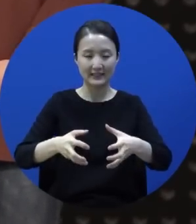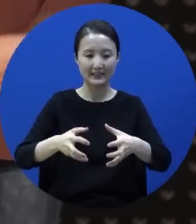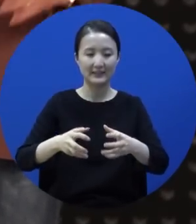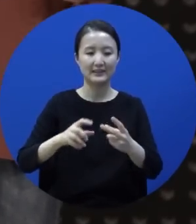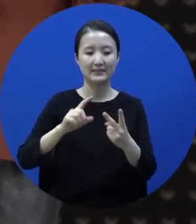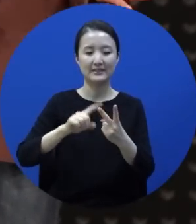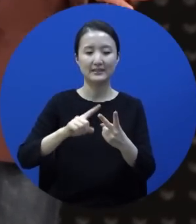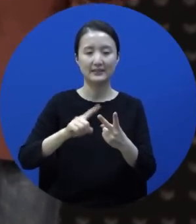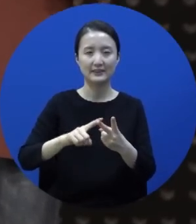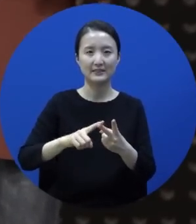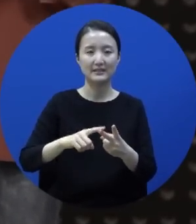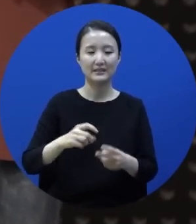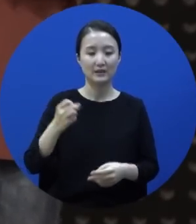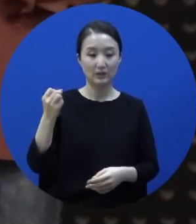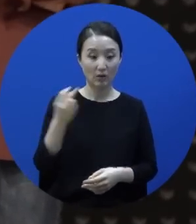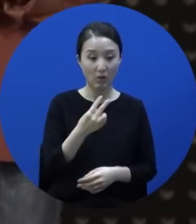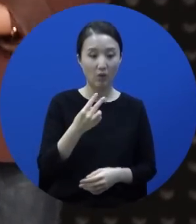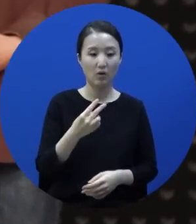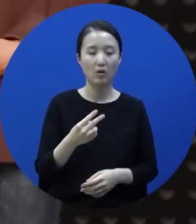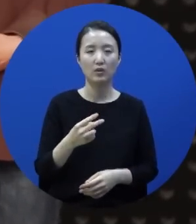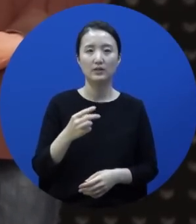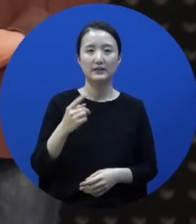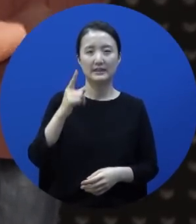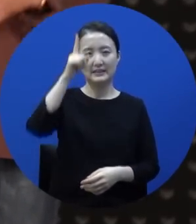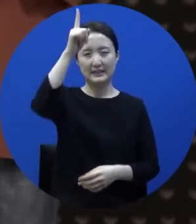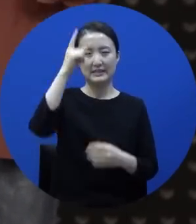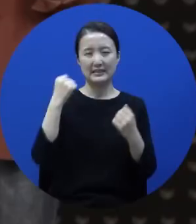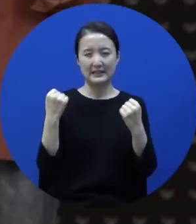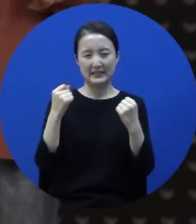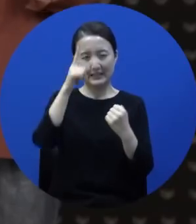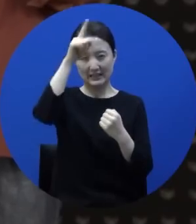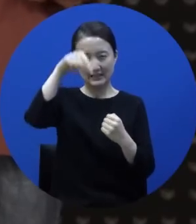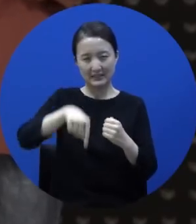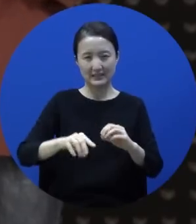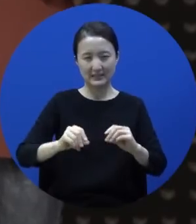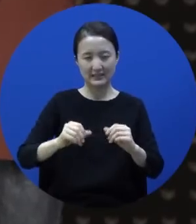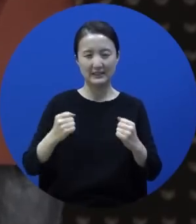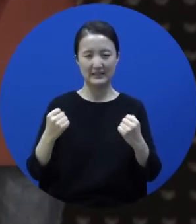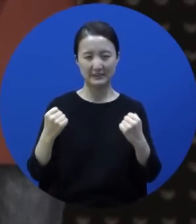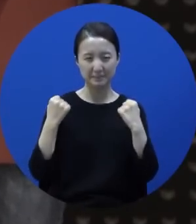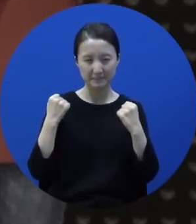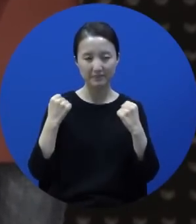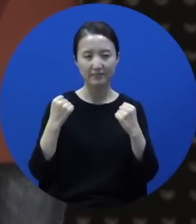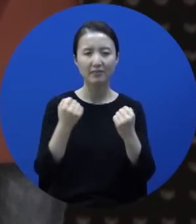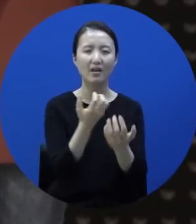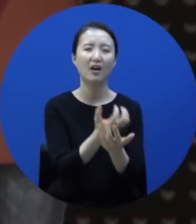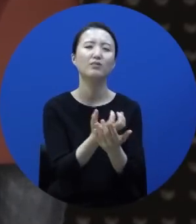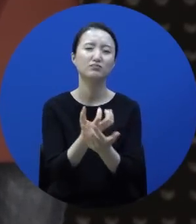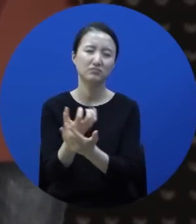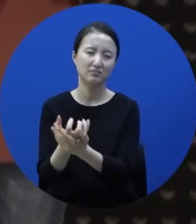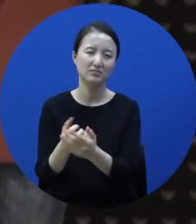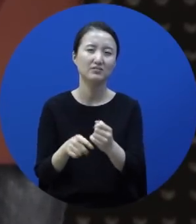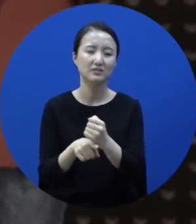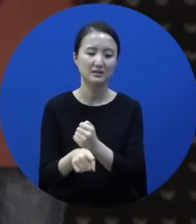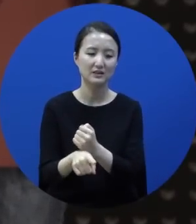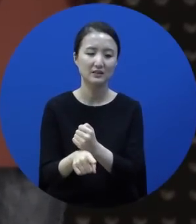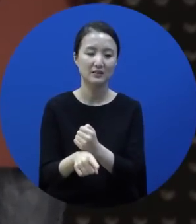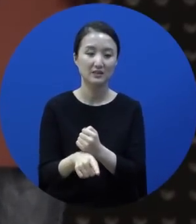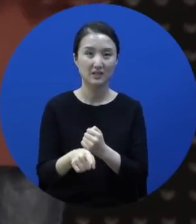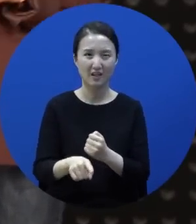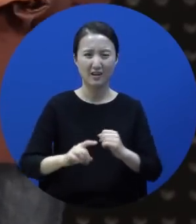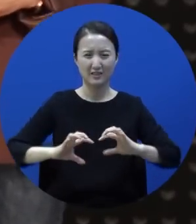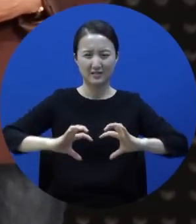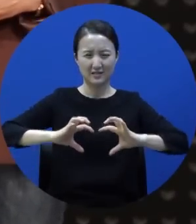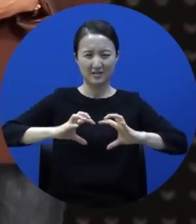네. 세상새에 천지의 기운 인. 그런데 이 뜻이 뭐냐면 세상 천지의 에너지인 거예요. 세상 천지의